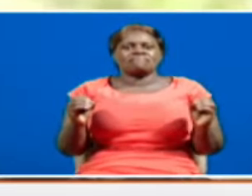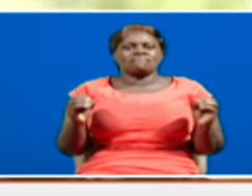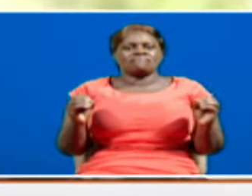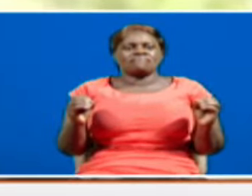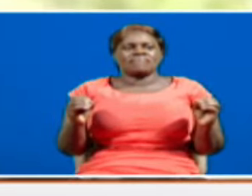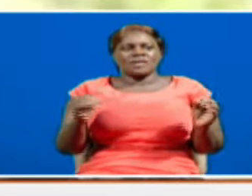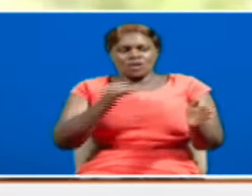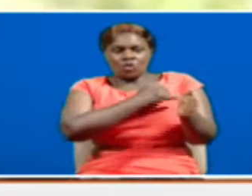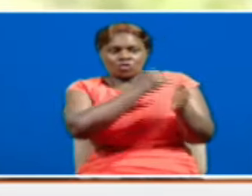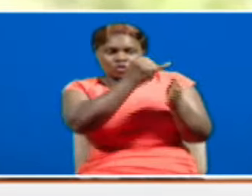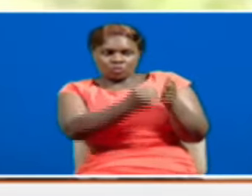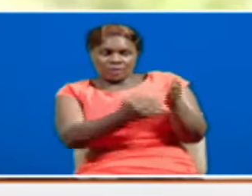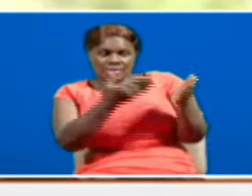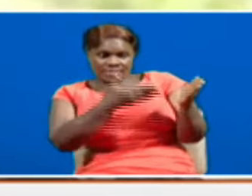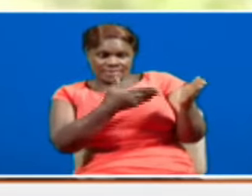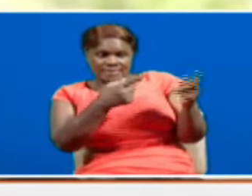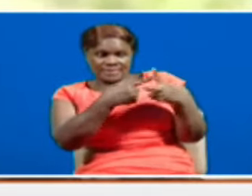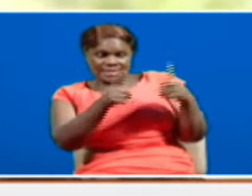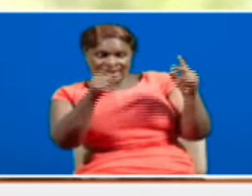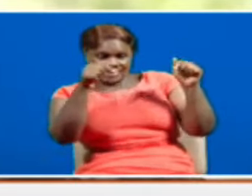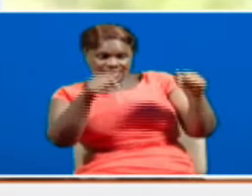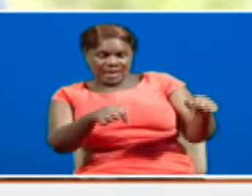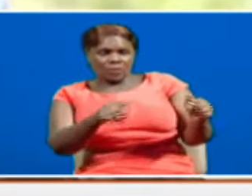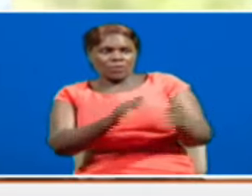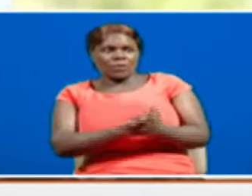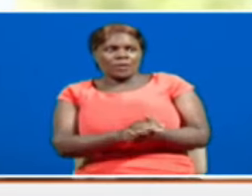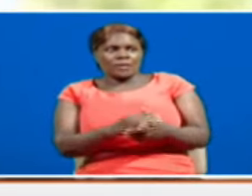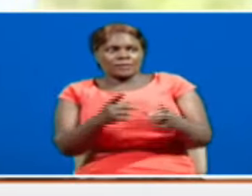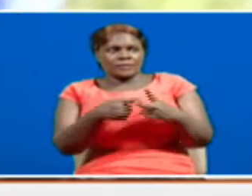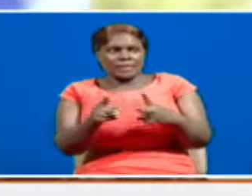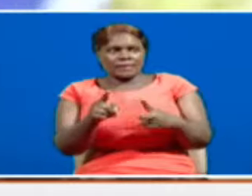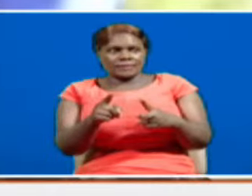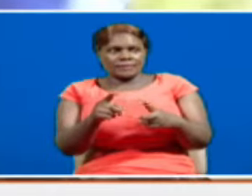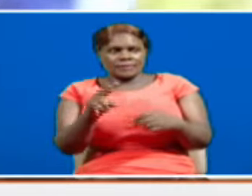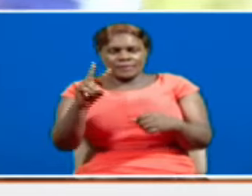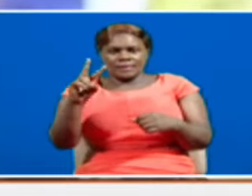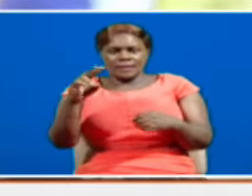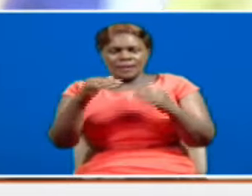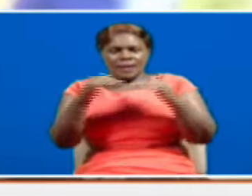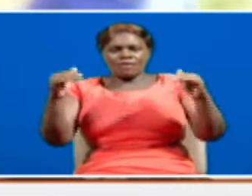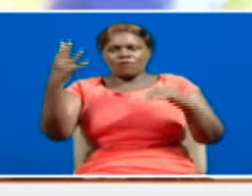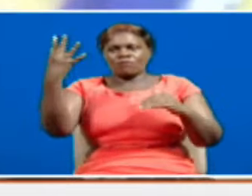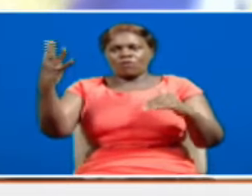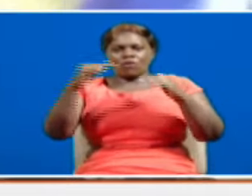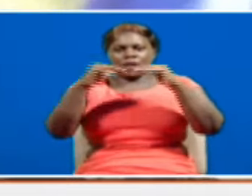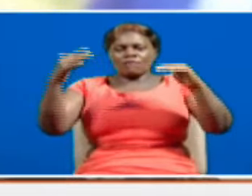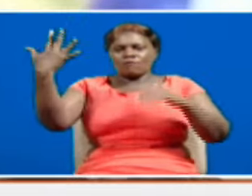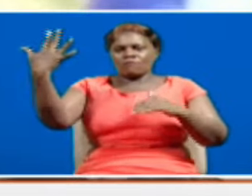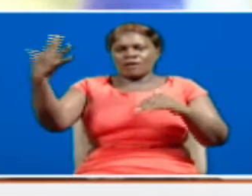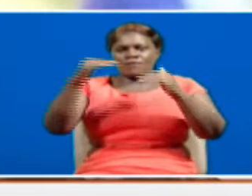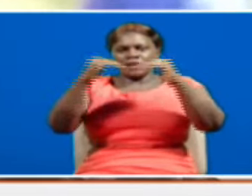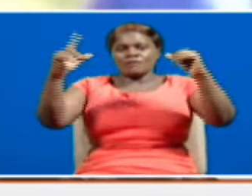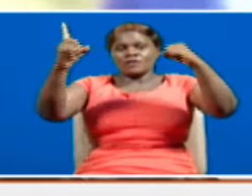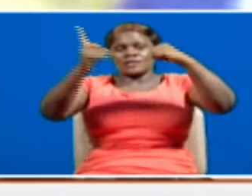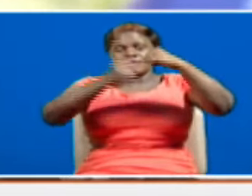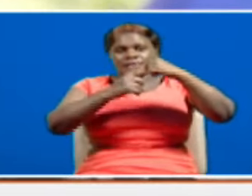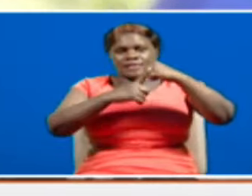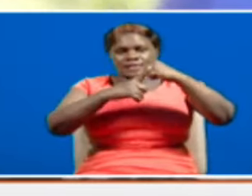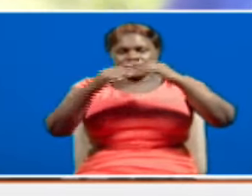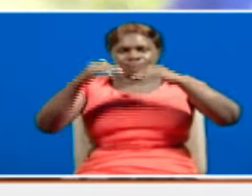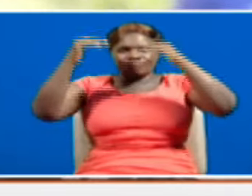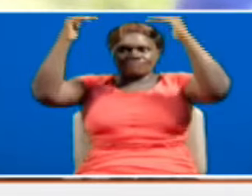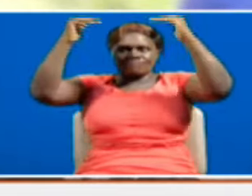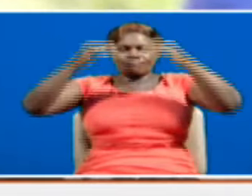Hii insurance bima ambayo tunaanza kulipa itaanza secondary level 4, level 5, level 6 kwenda